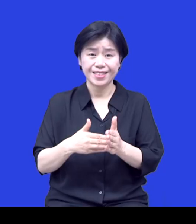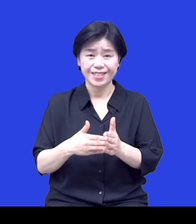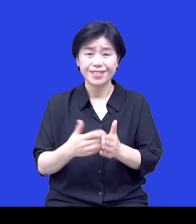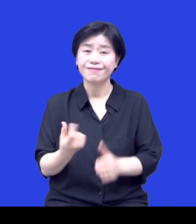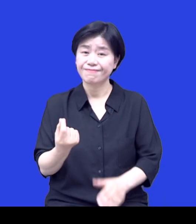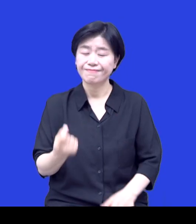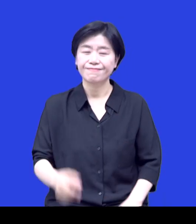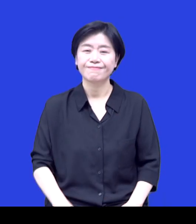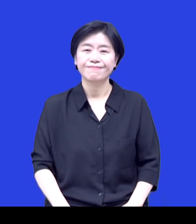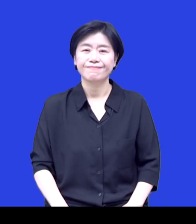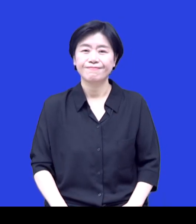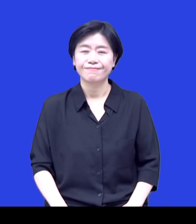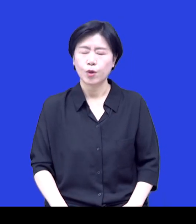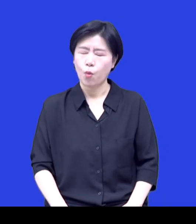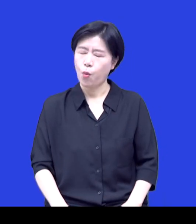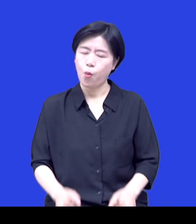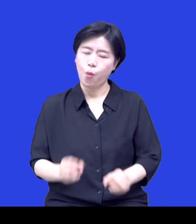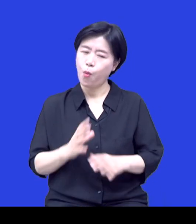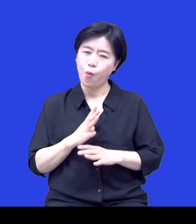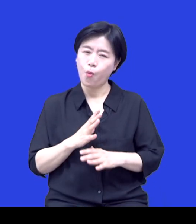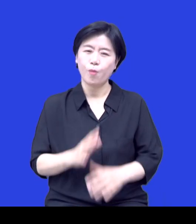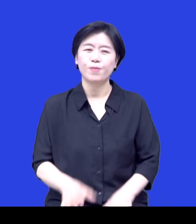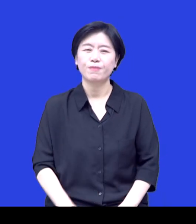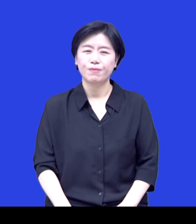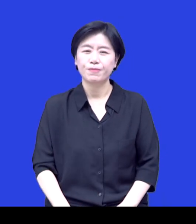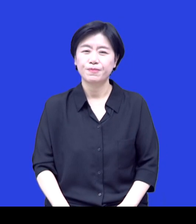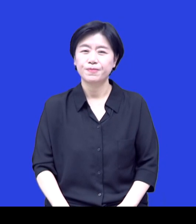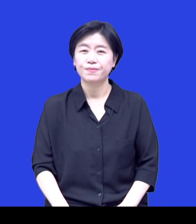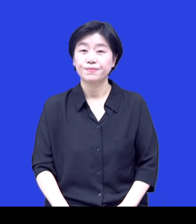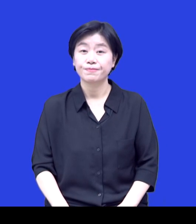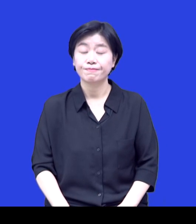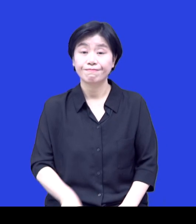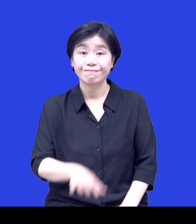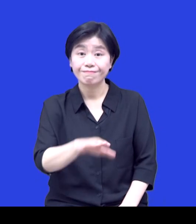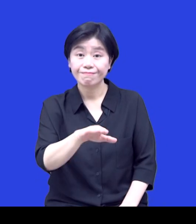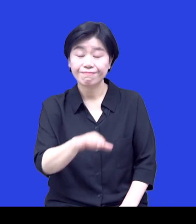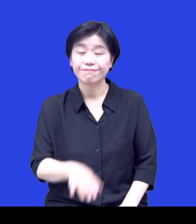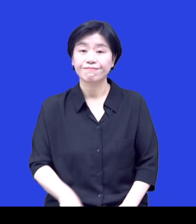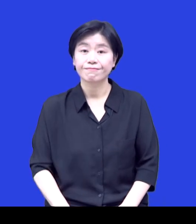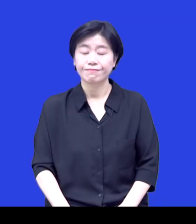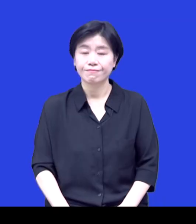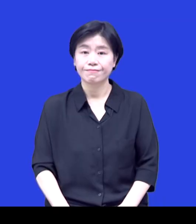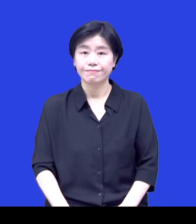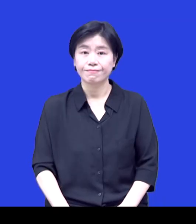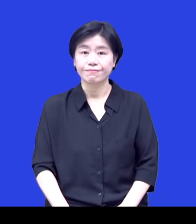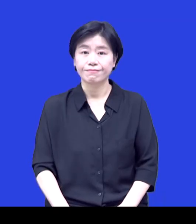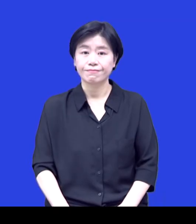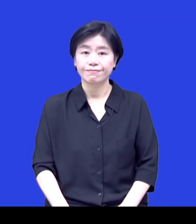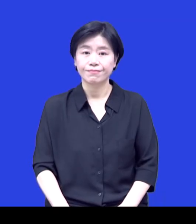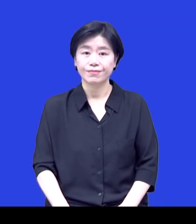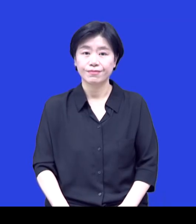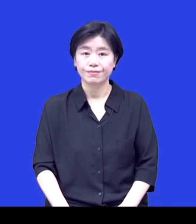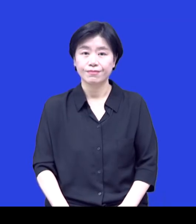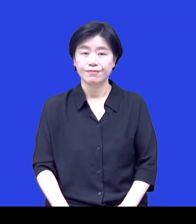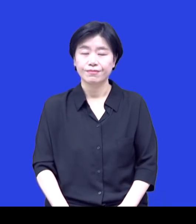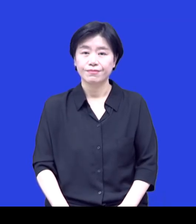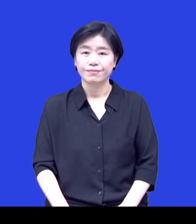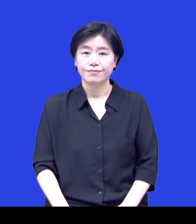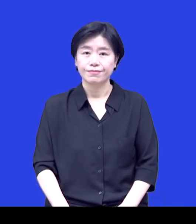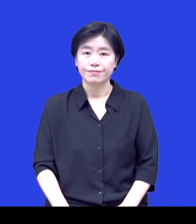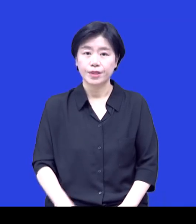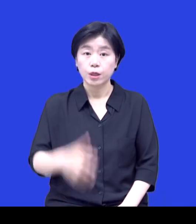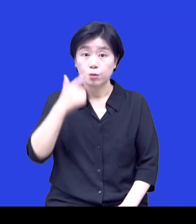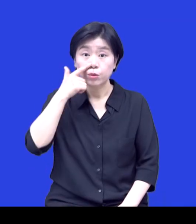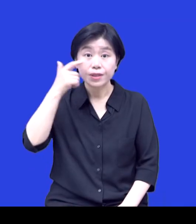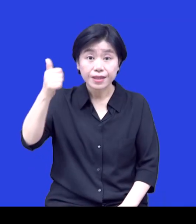같아요. 네, 놀라운 힘이네요. 네. 아니 근데 이게 같은 이제 PKC라고 네. 하셨는데 영훈이